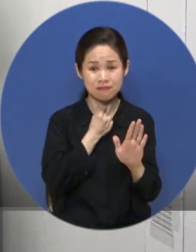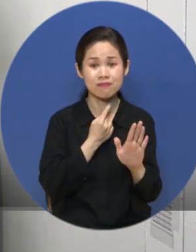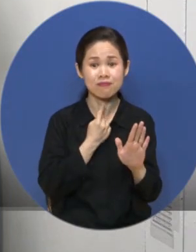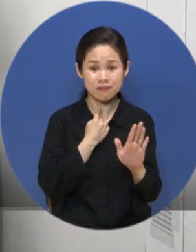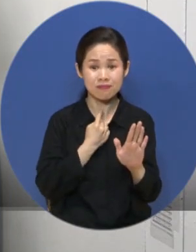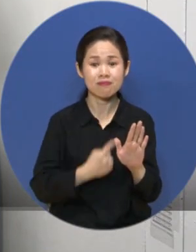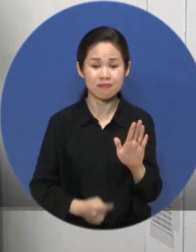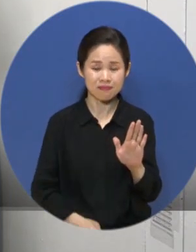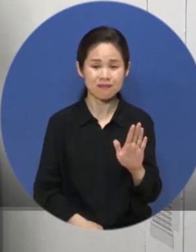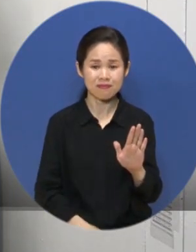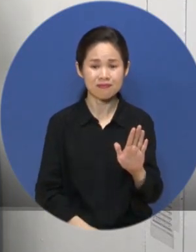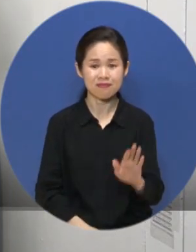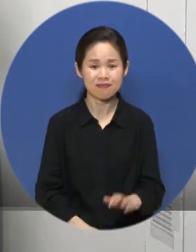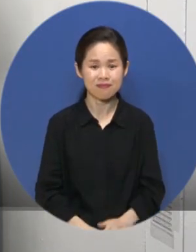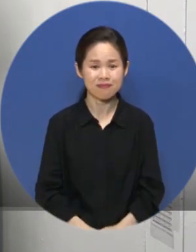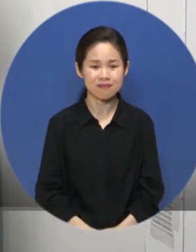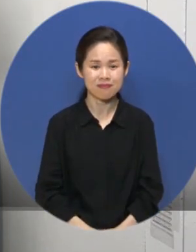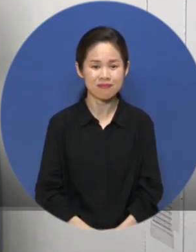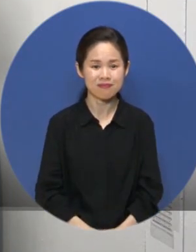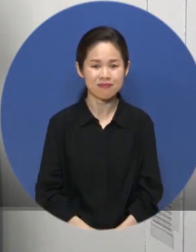그리고 싶었어요.